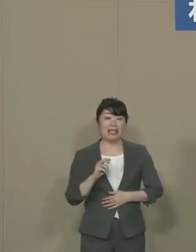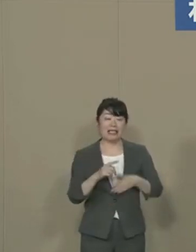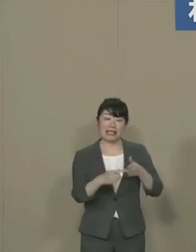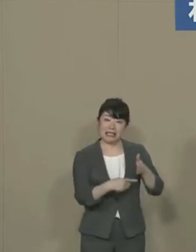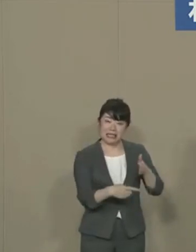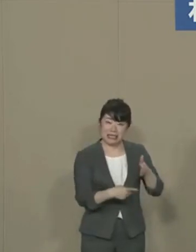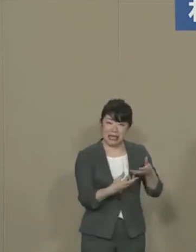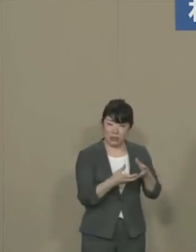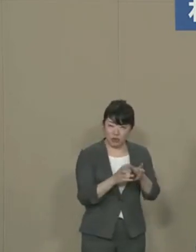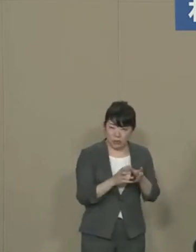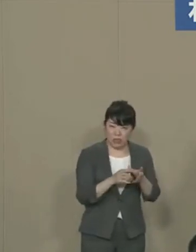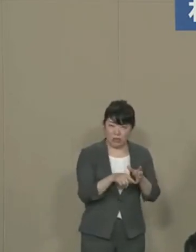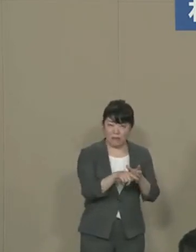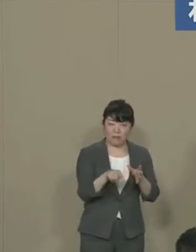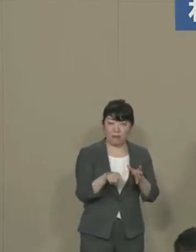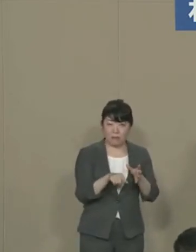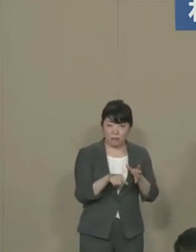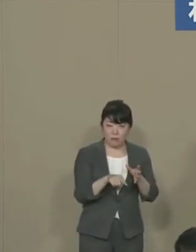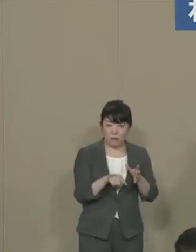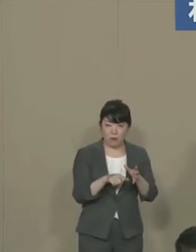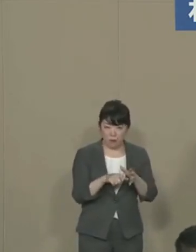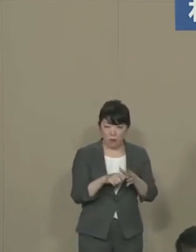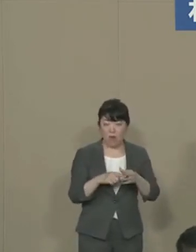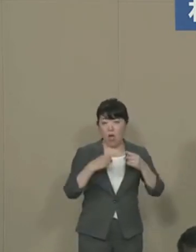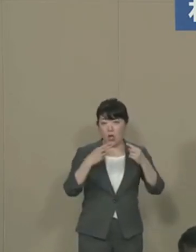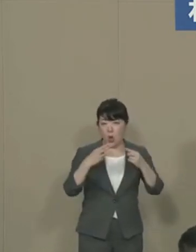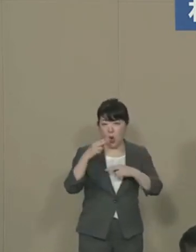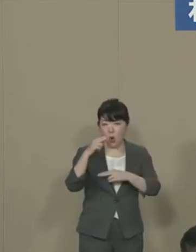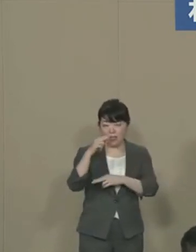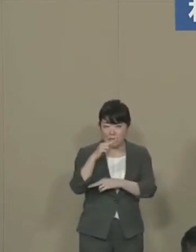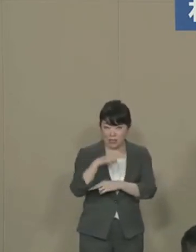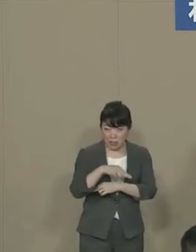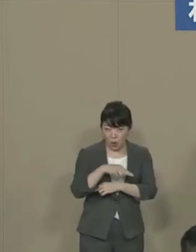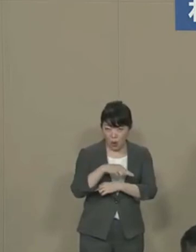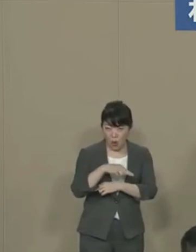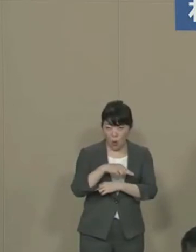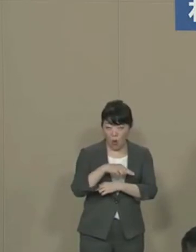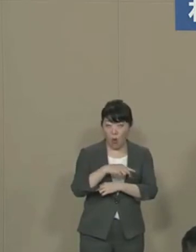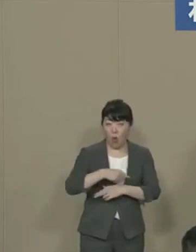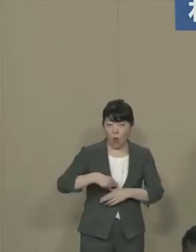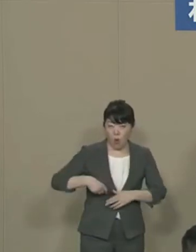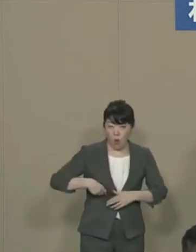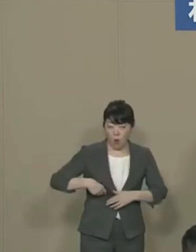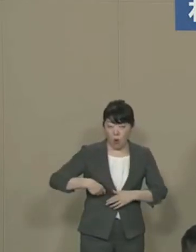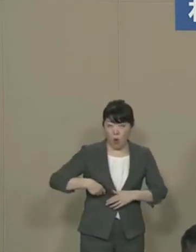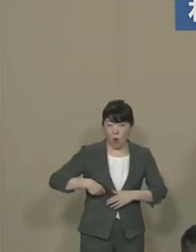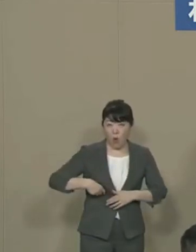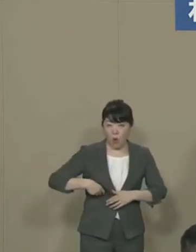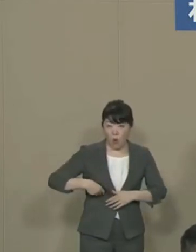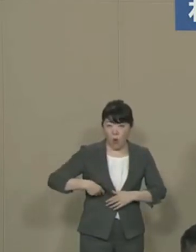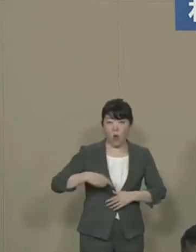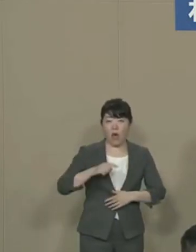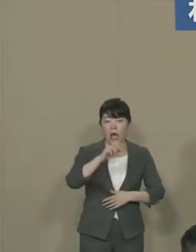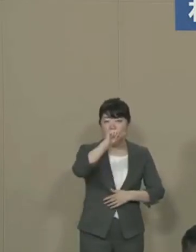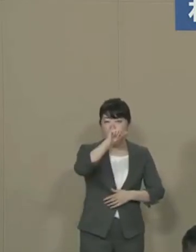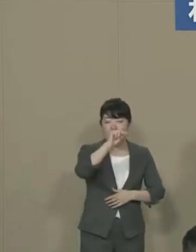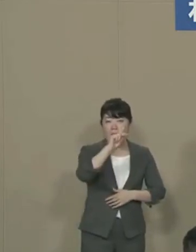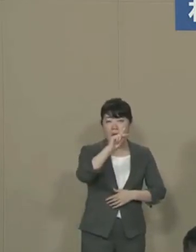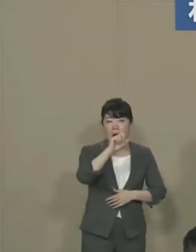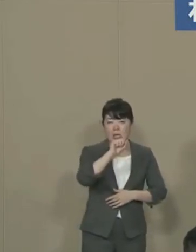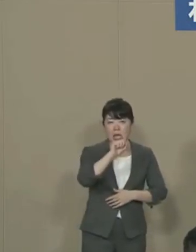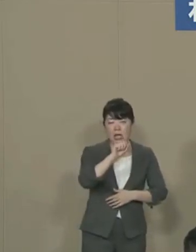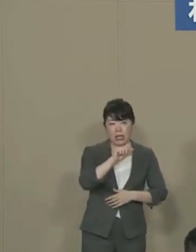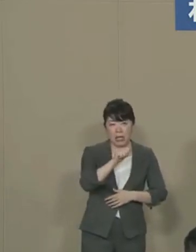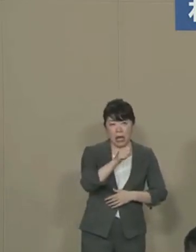行のああいう公認候補の赤さた行のたちつて体アカサタナハマヤラワ